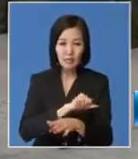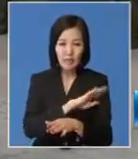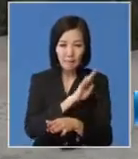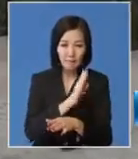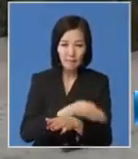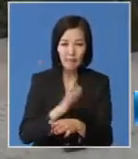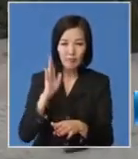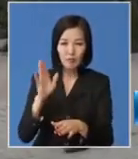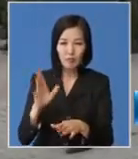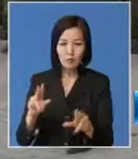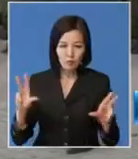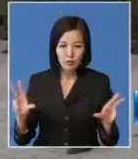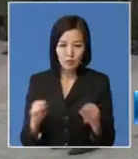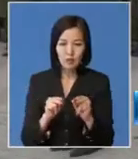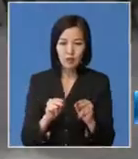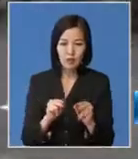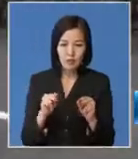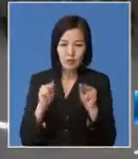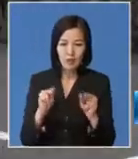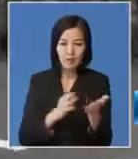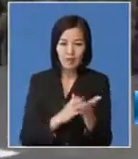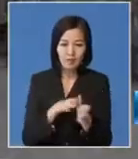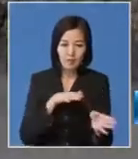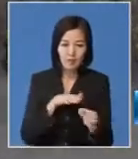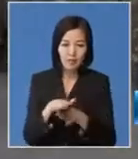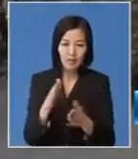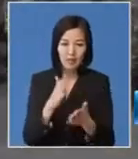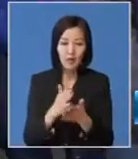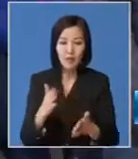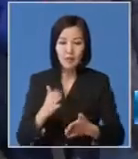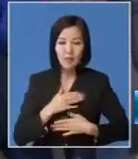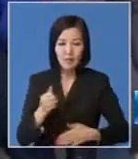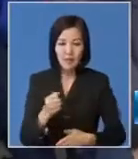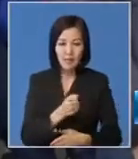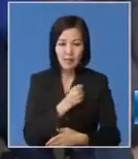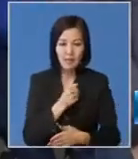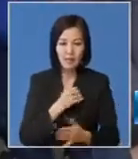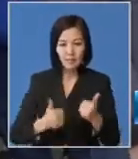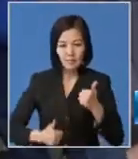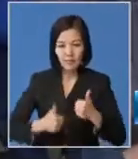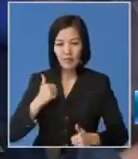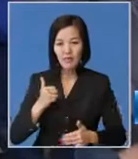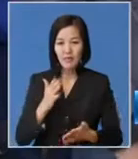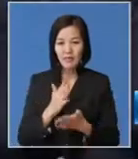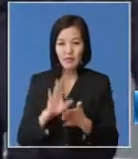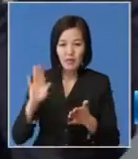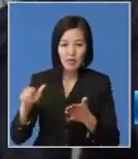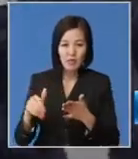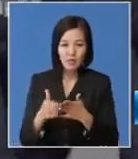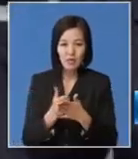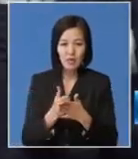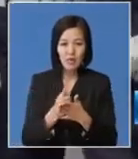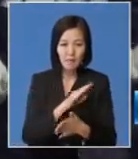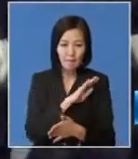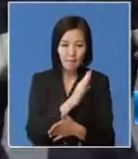қалтқысыз қызмет етіп жүр. Өрмінезді айбынды біздің әскер деп мақтан етеді мына жұрт. Бес қаруы сай заманауи үлгідегі айбынды